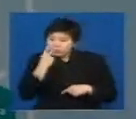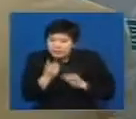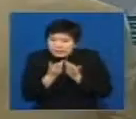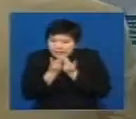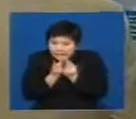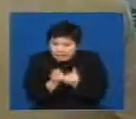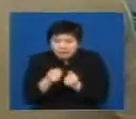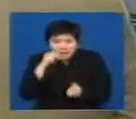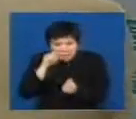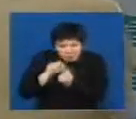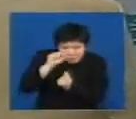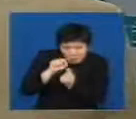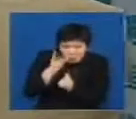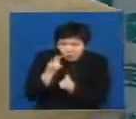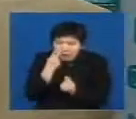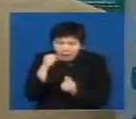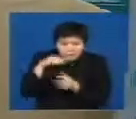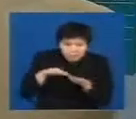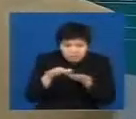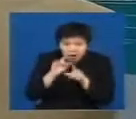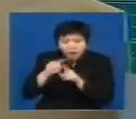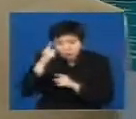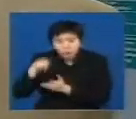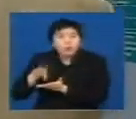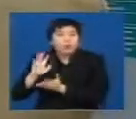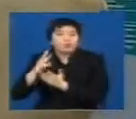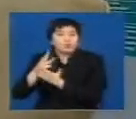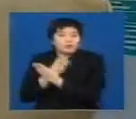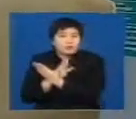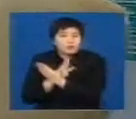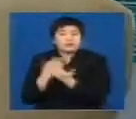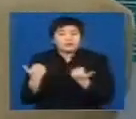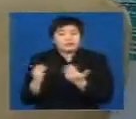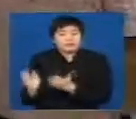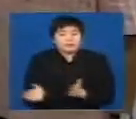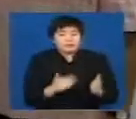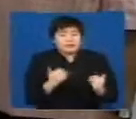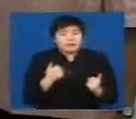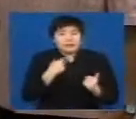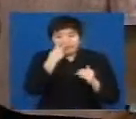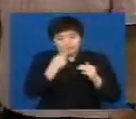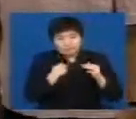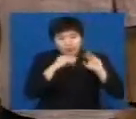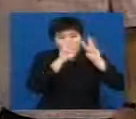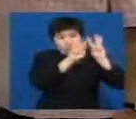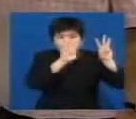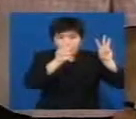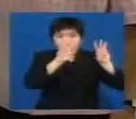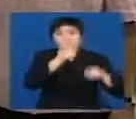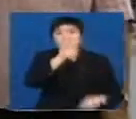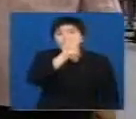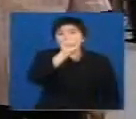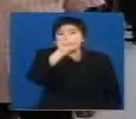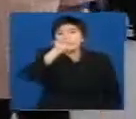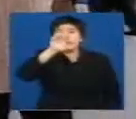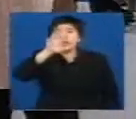เอียดอะไรต่างๆนั้นหลายระดับ แตกต่างก ัน เห็นว่าผมมองไปมีเว็บไซต์ Water for Thai ตัวนั้นก็เป็นข้อมูลที่ประชาชนเข้าไปดูได ้ได ้ร